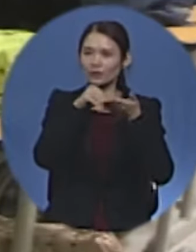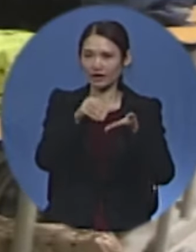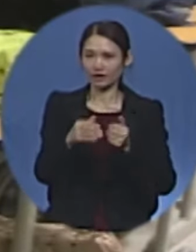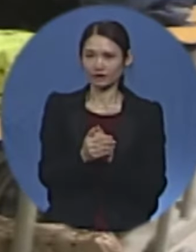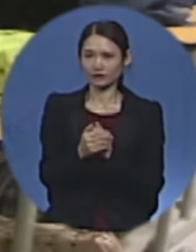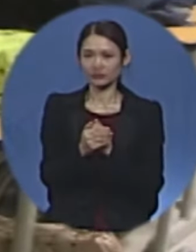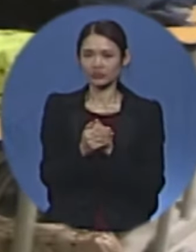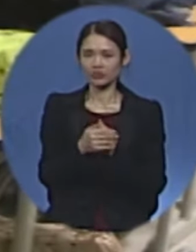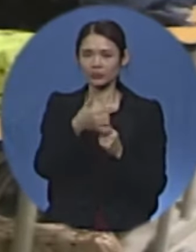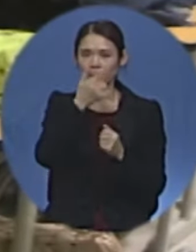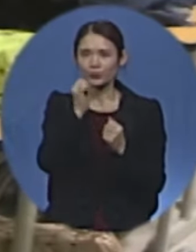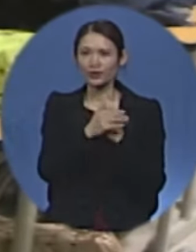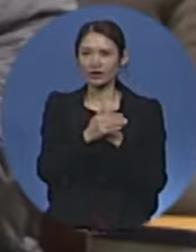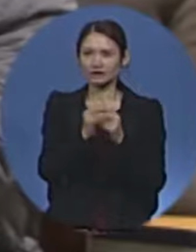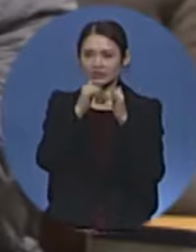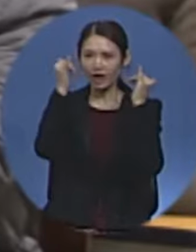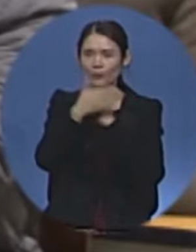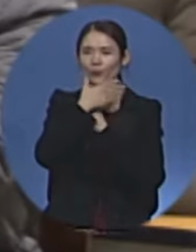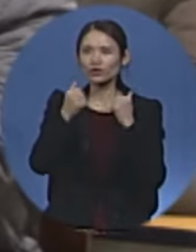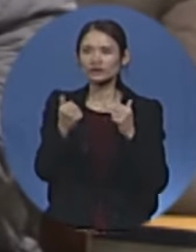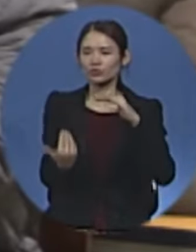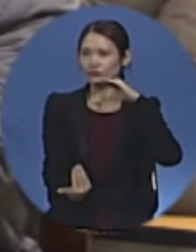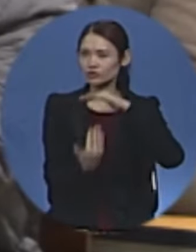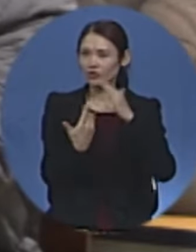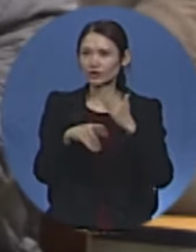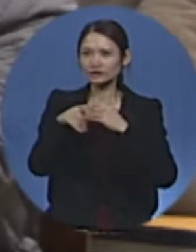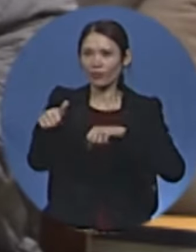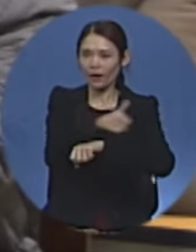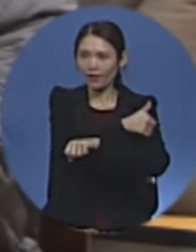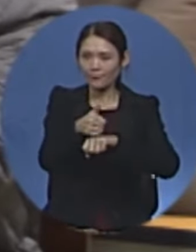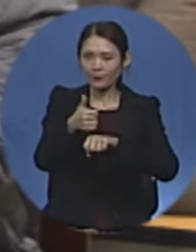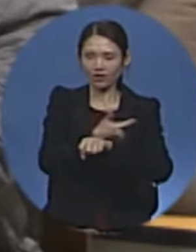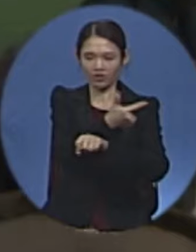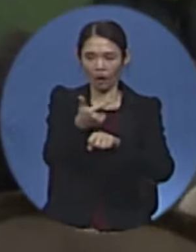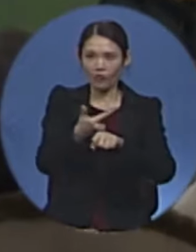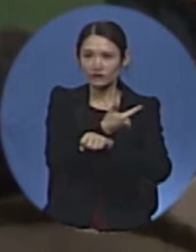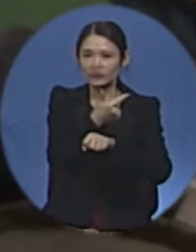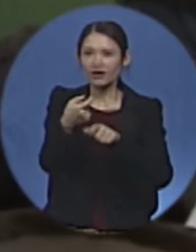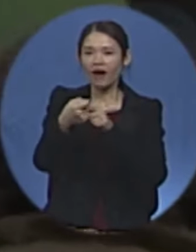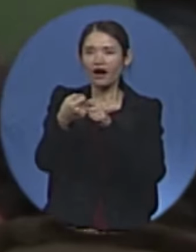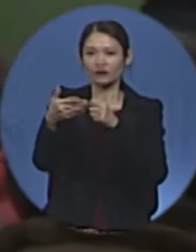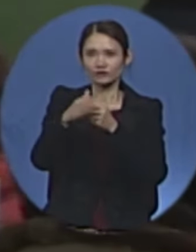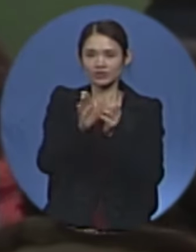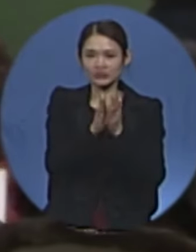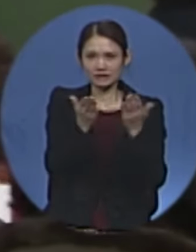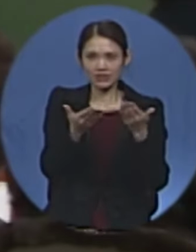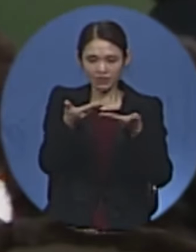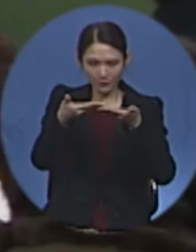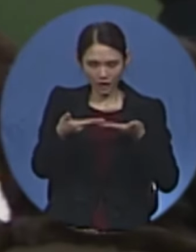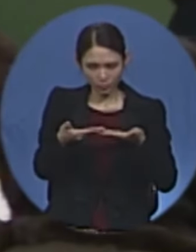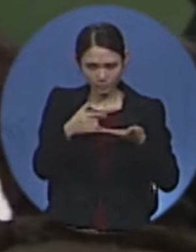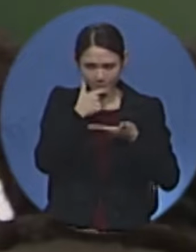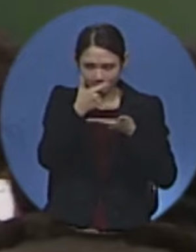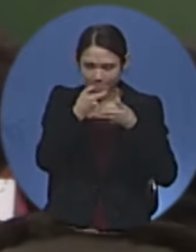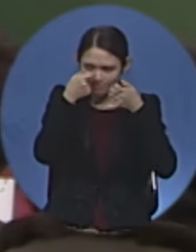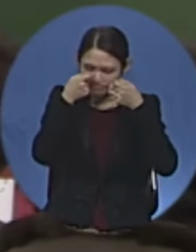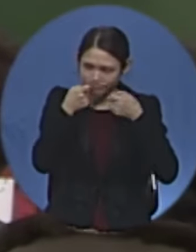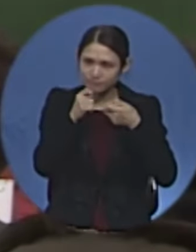못다한 사회복지사의 꿈을 이루기 위해 왕복 6시간 통학을 앞둔 학생은 교과서를 바꾼 눈시울을